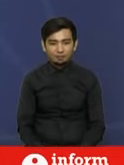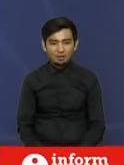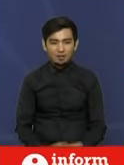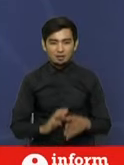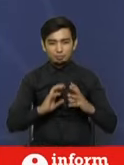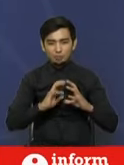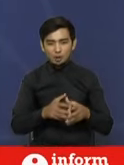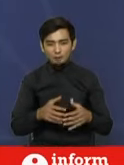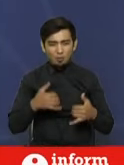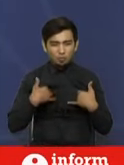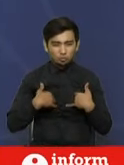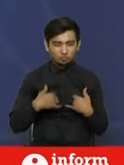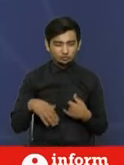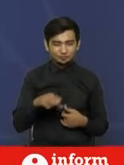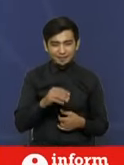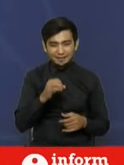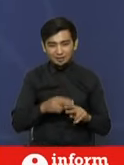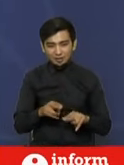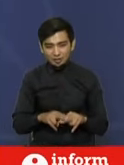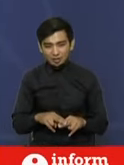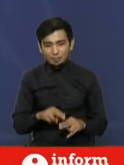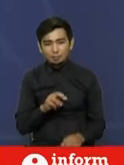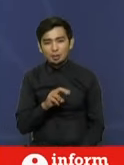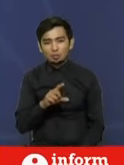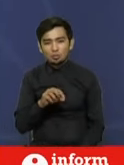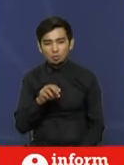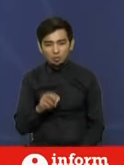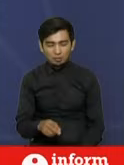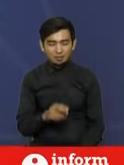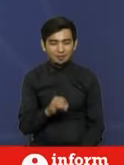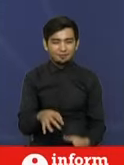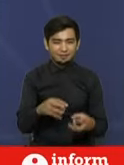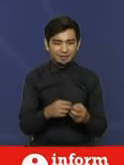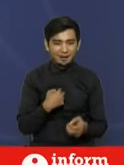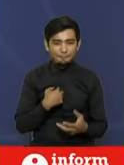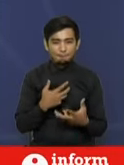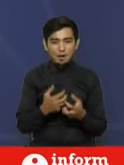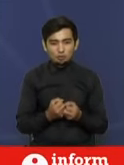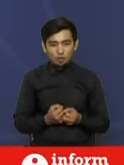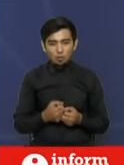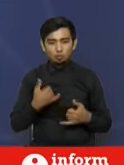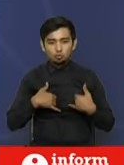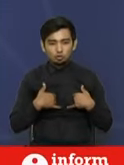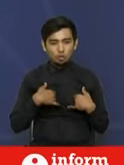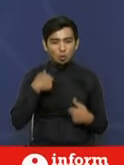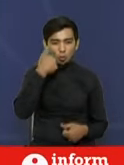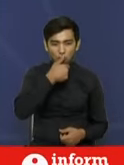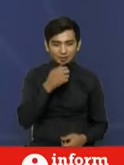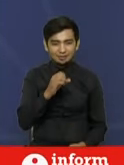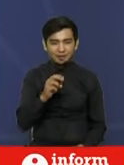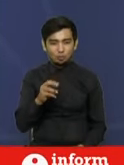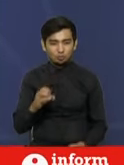призы на всемирном конкурсе среди педагогов GL получила статус Учитель года было